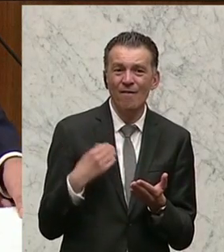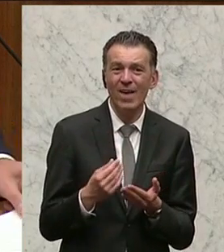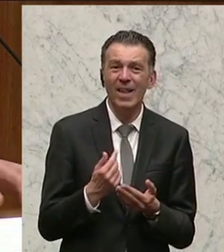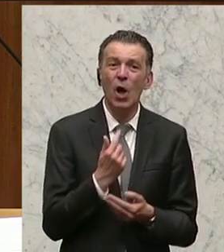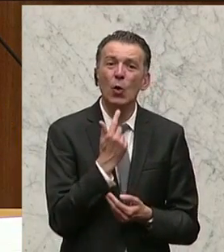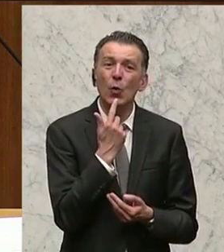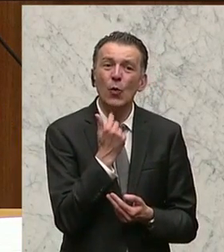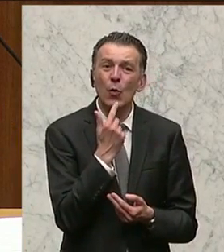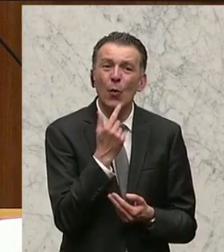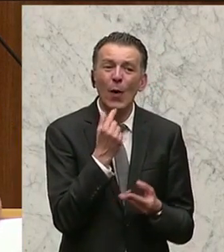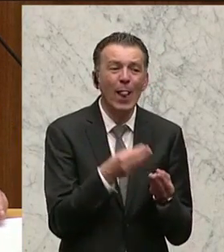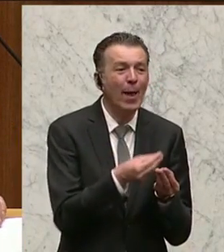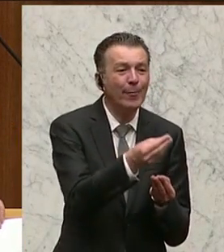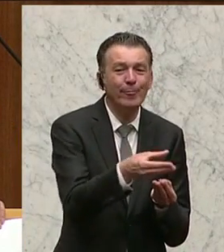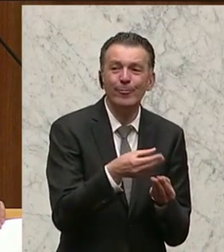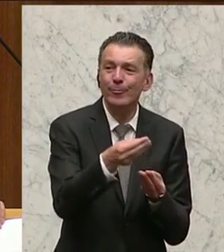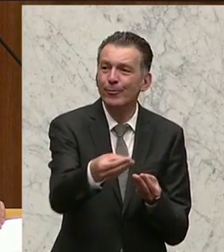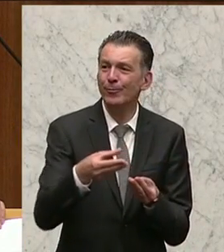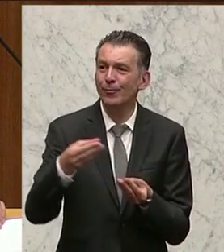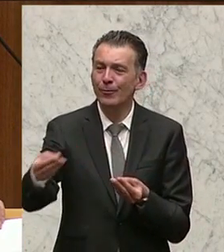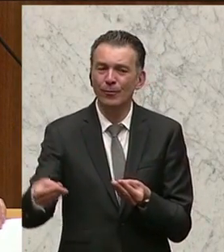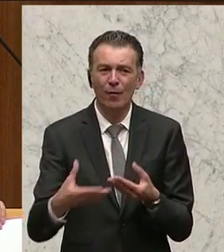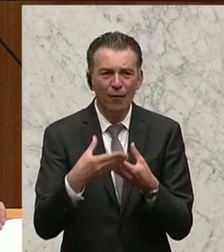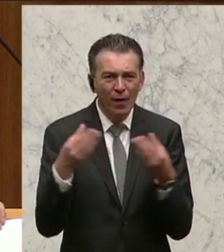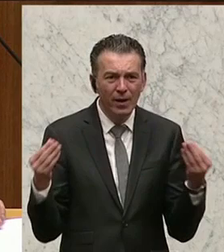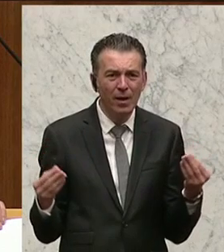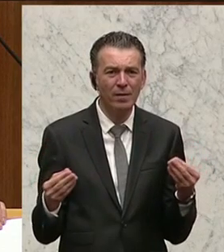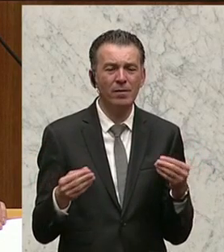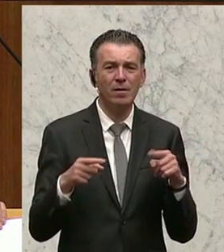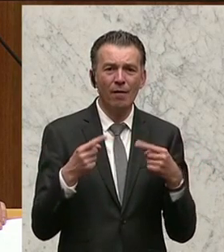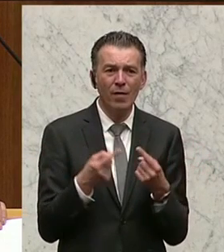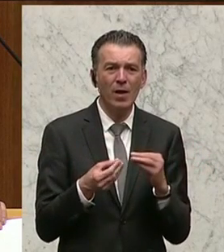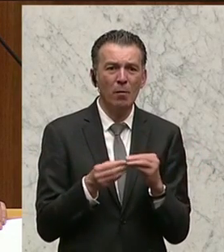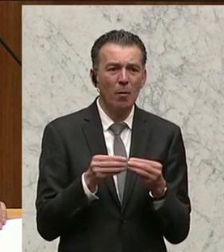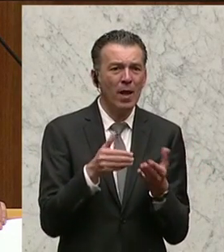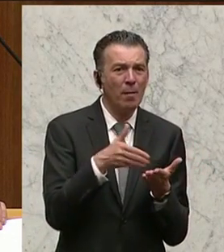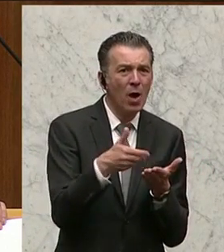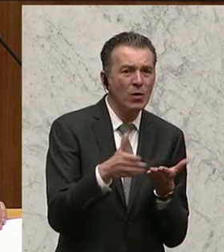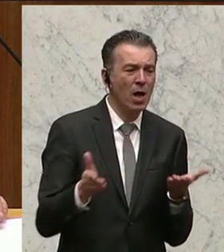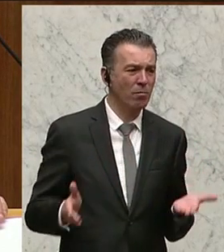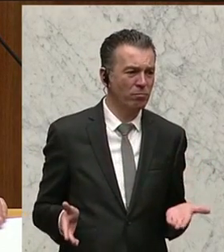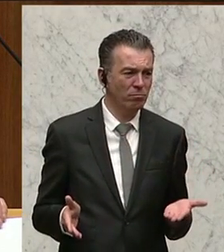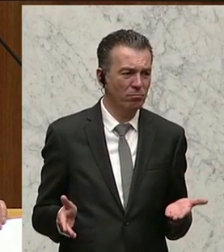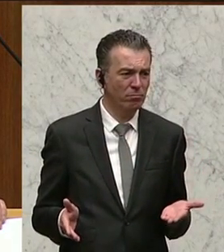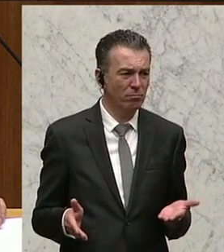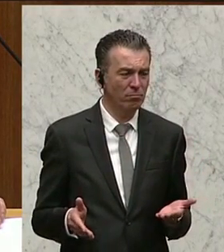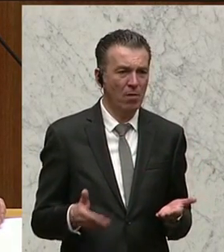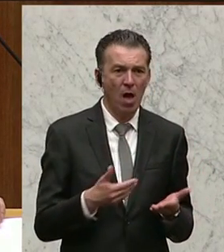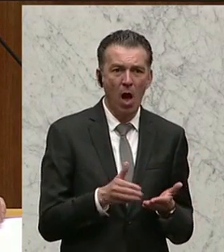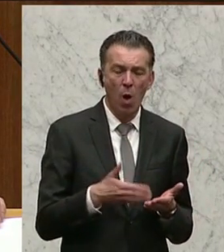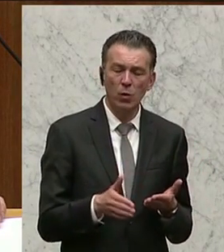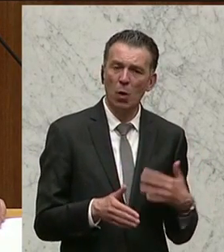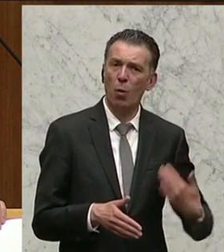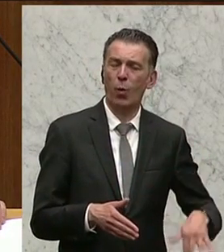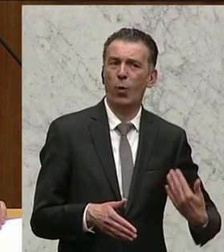verteilt. Man vergisst völlig, dass wir ausgabenseitig sozusagen mittlerweile Werte haben, die uns um